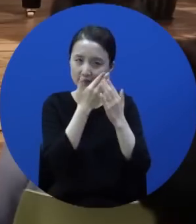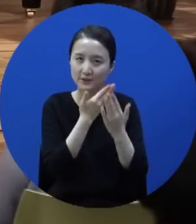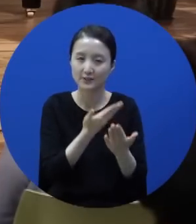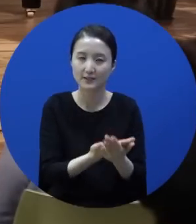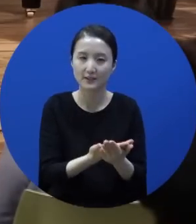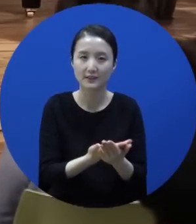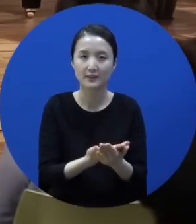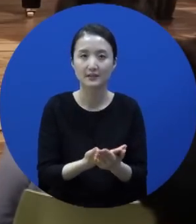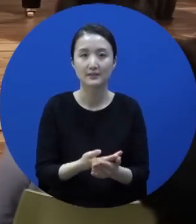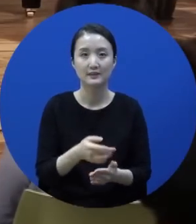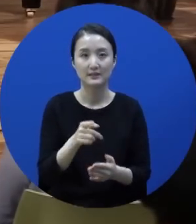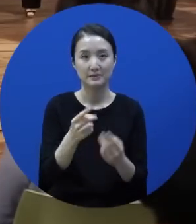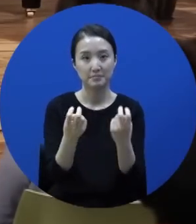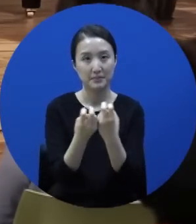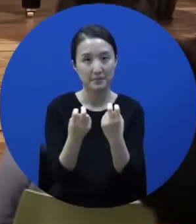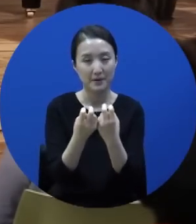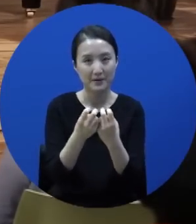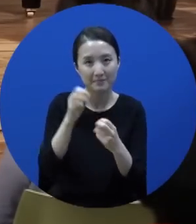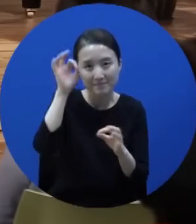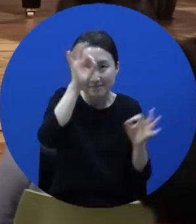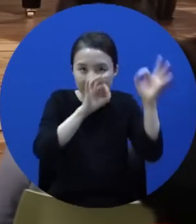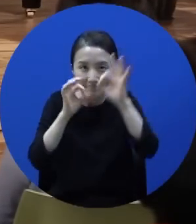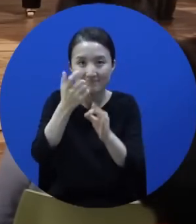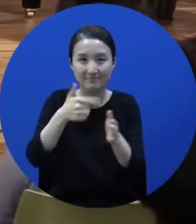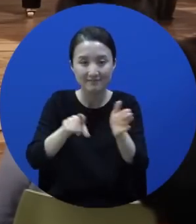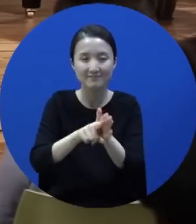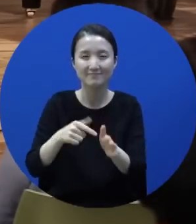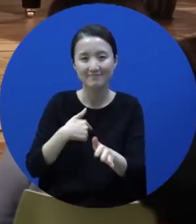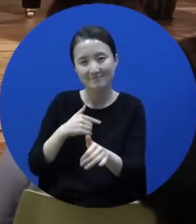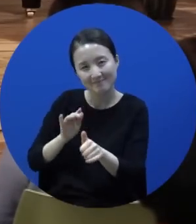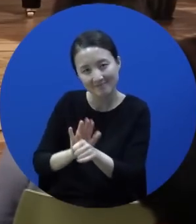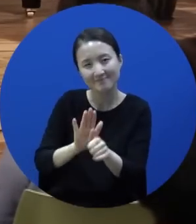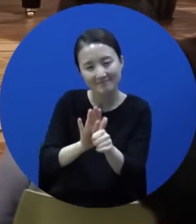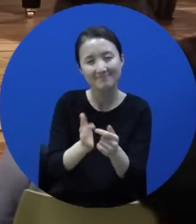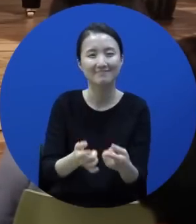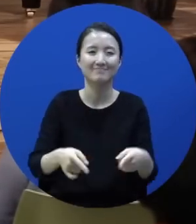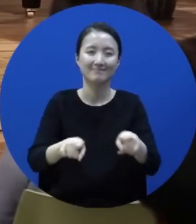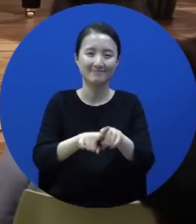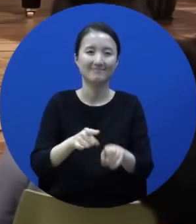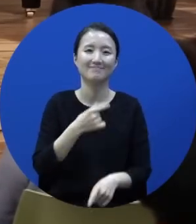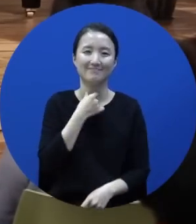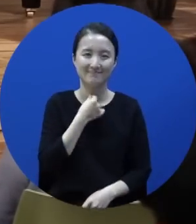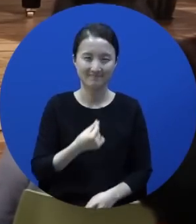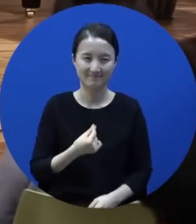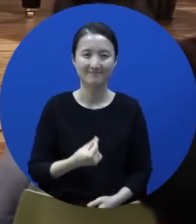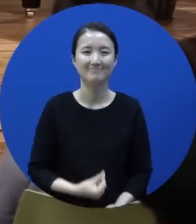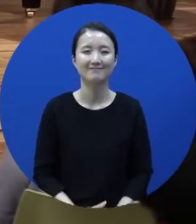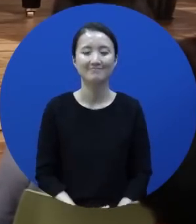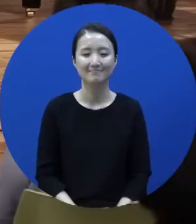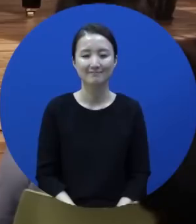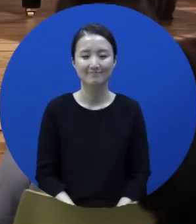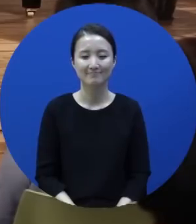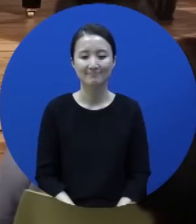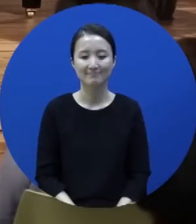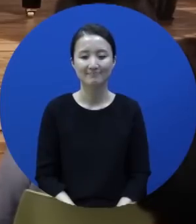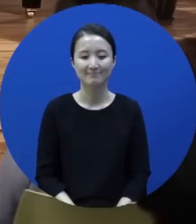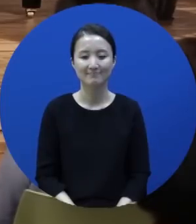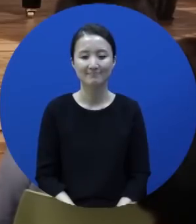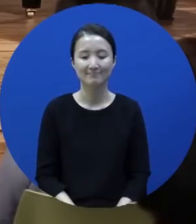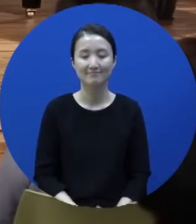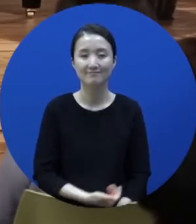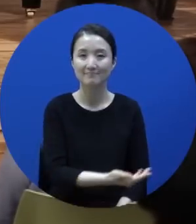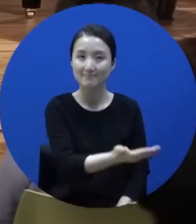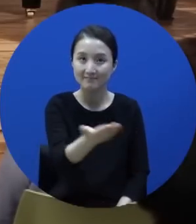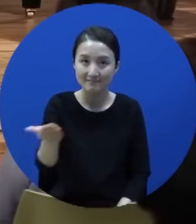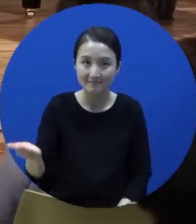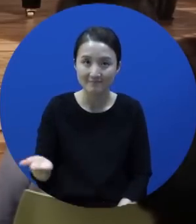그 방법을 찾는 방법들에 제가 그 항로를 같이 할 수 있는 그런 사람이 됐으면 좋겠다라는 생각을 하고